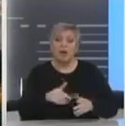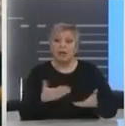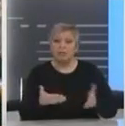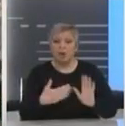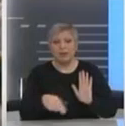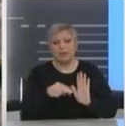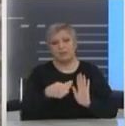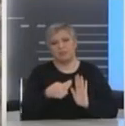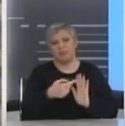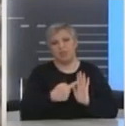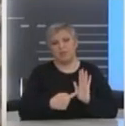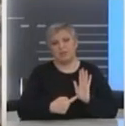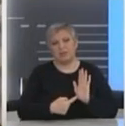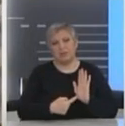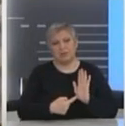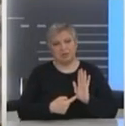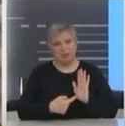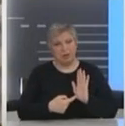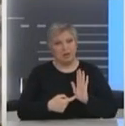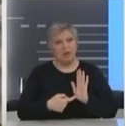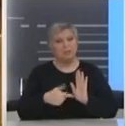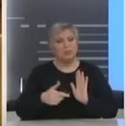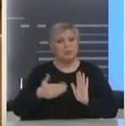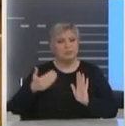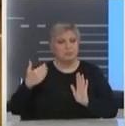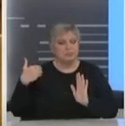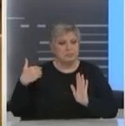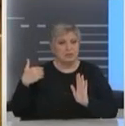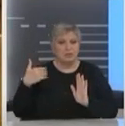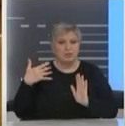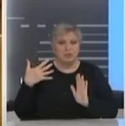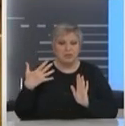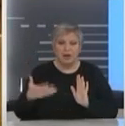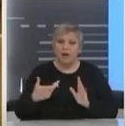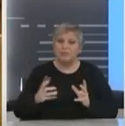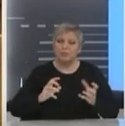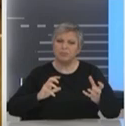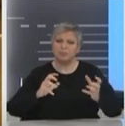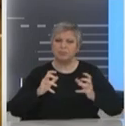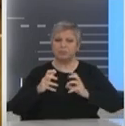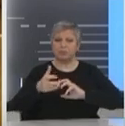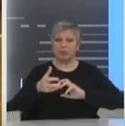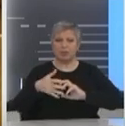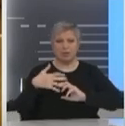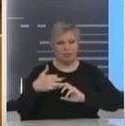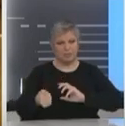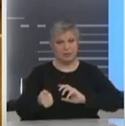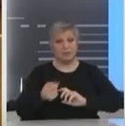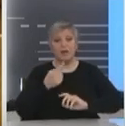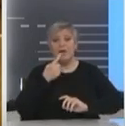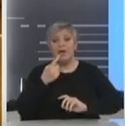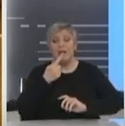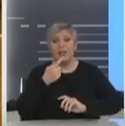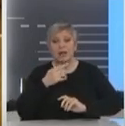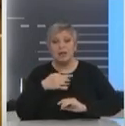Ζητήματα που έγιναν αντικείμενο ακραίας στρέβλωσης. Στρέβλωση που καταλήγει σε παραπλάνηση